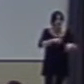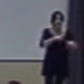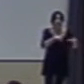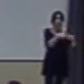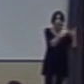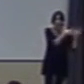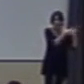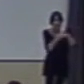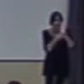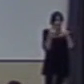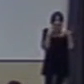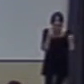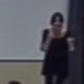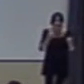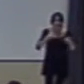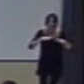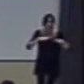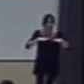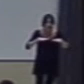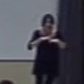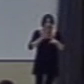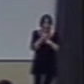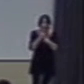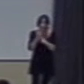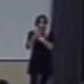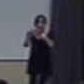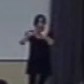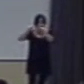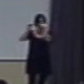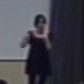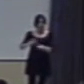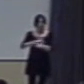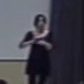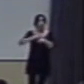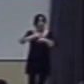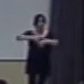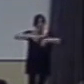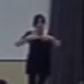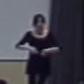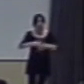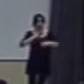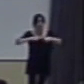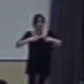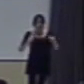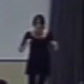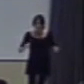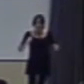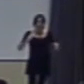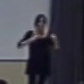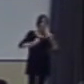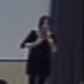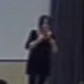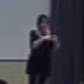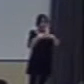sobre la necessitat de trobar nous formats i noves maneres de fer política, d'organitzar col·lectivament les inquietuds, les aspiracions de la